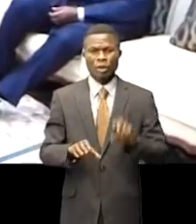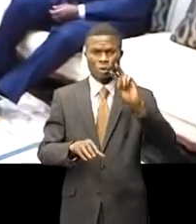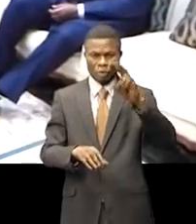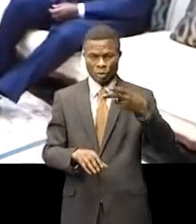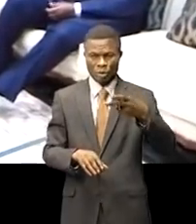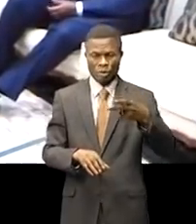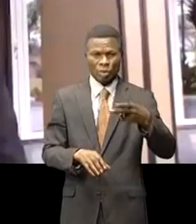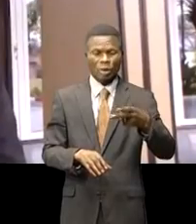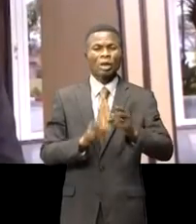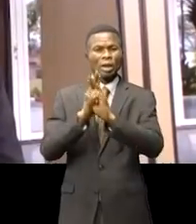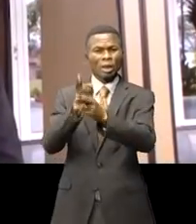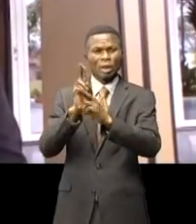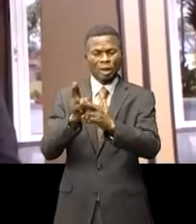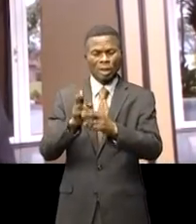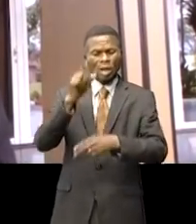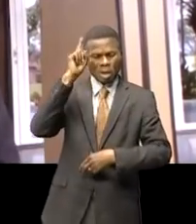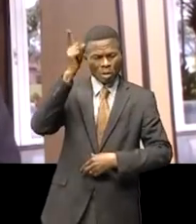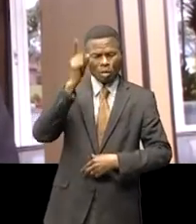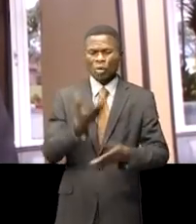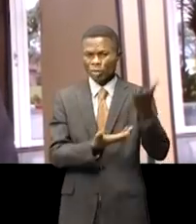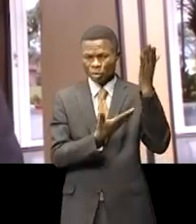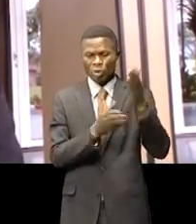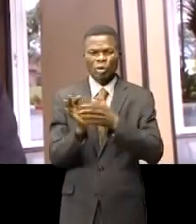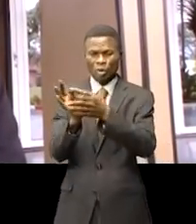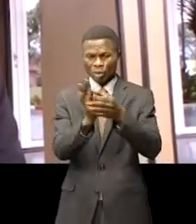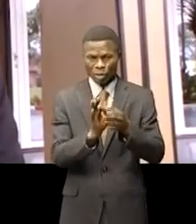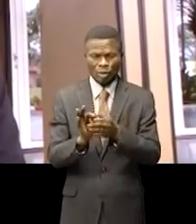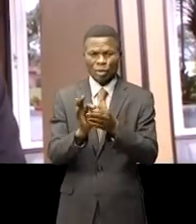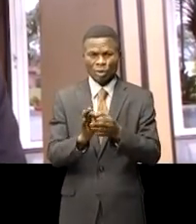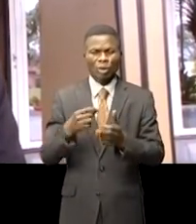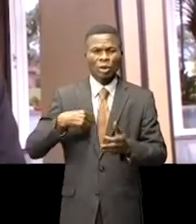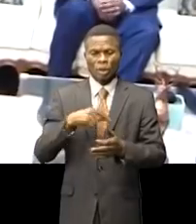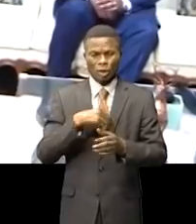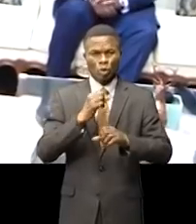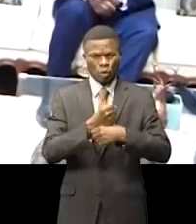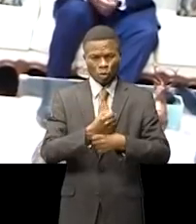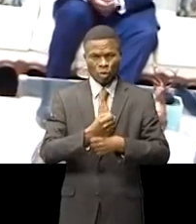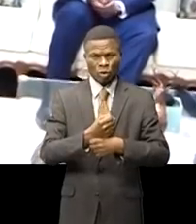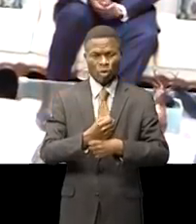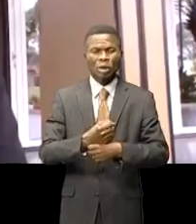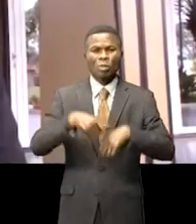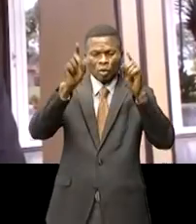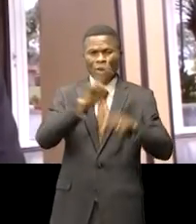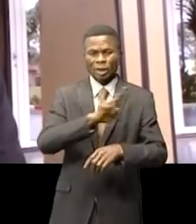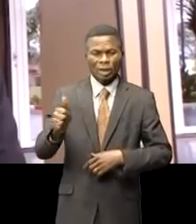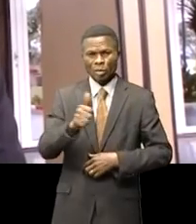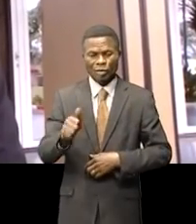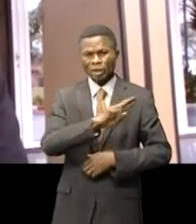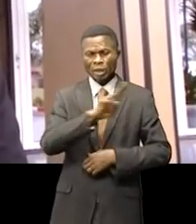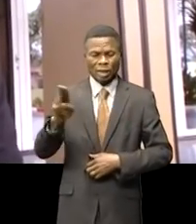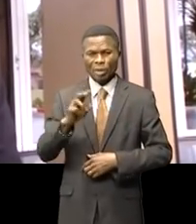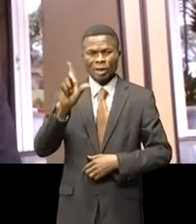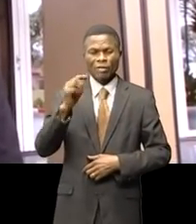donc j'ai fait état des priorités du nouveau programme de coopération que nous allons mettre en place pour la période 2021 2024